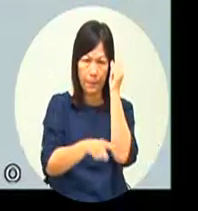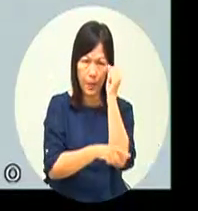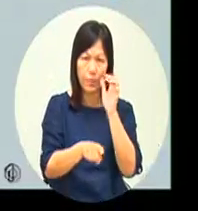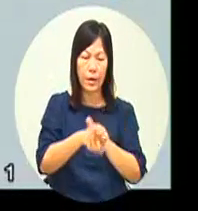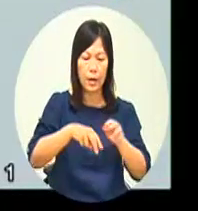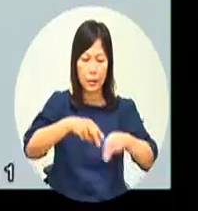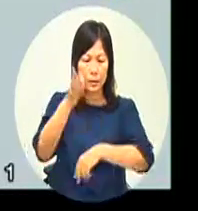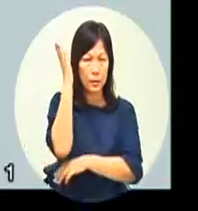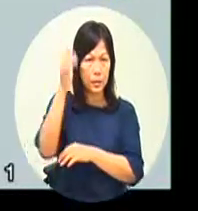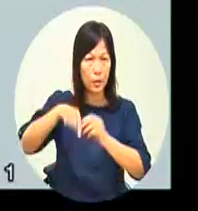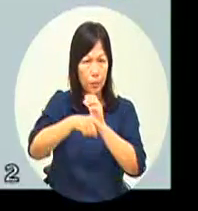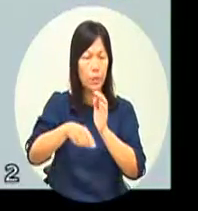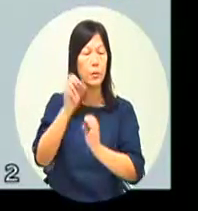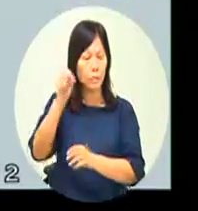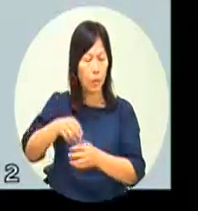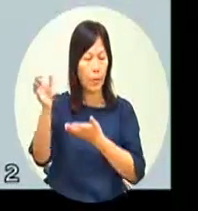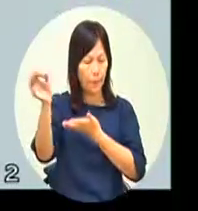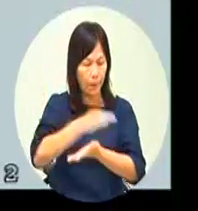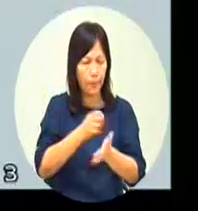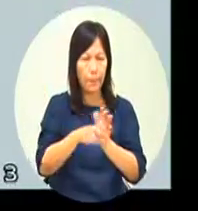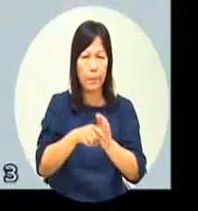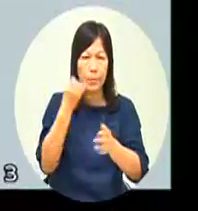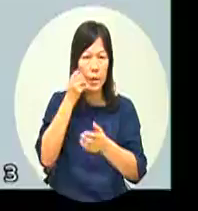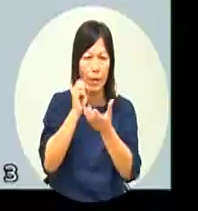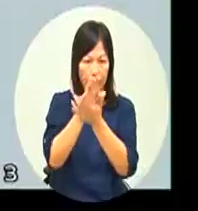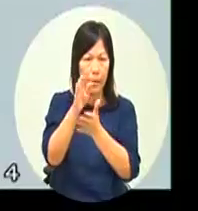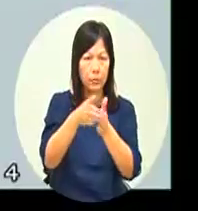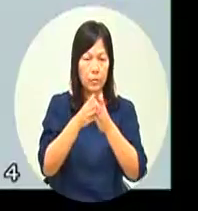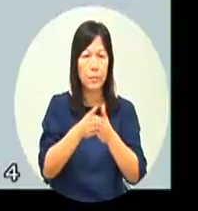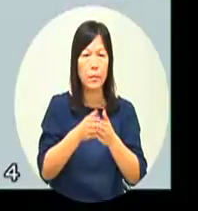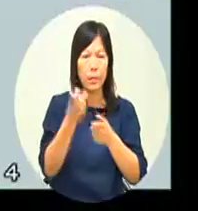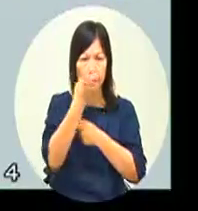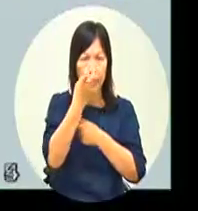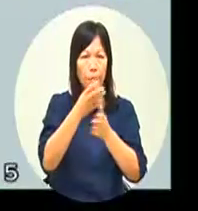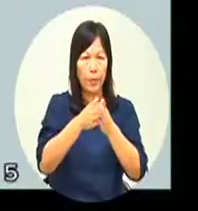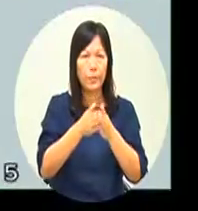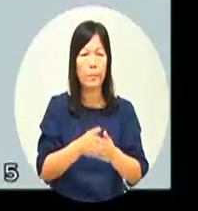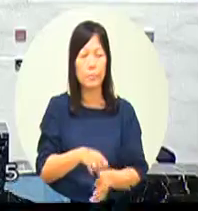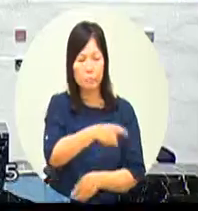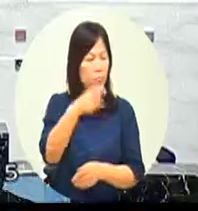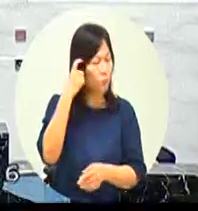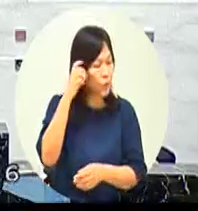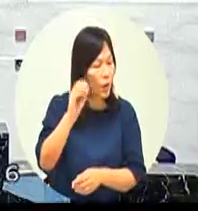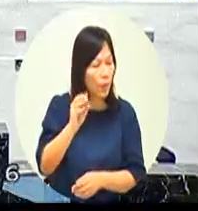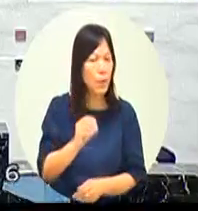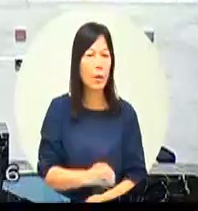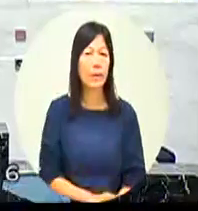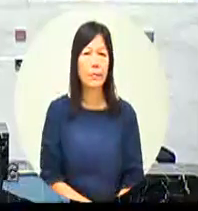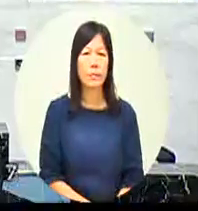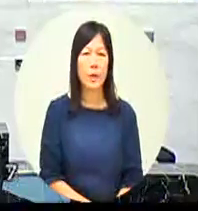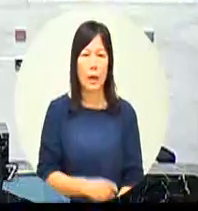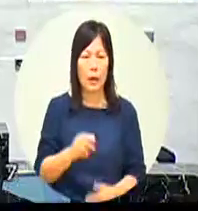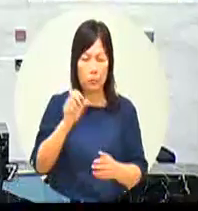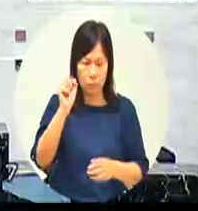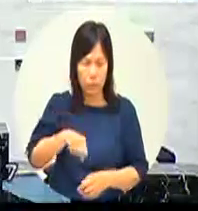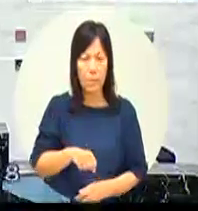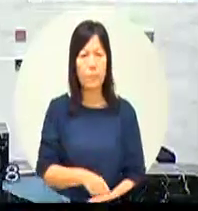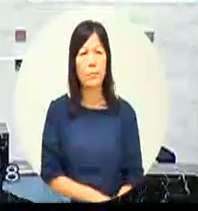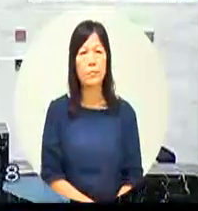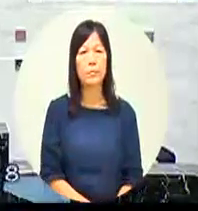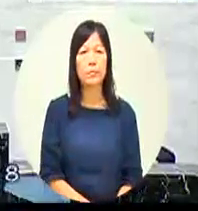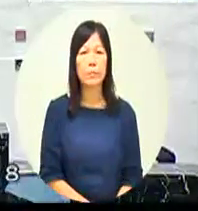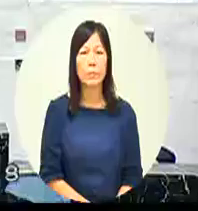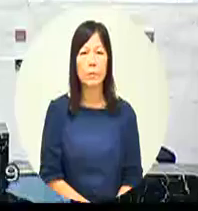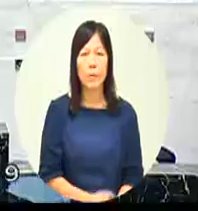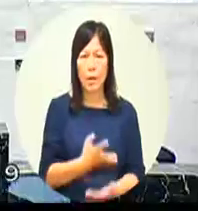行政院准予出售，报请备查，请讨论。 各位同仁们意见，准予备查。